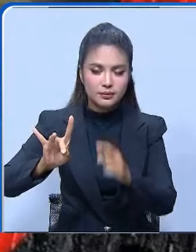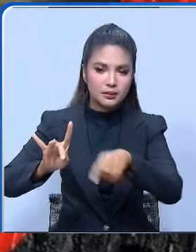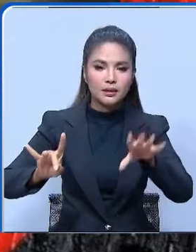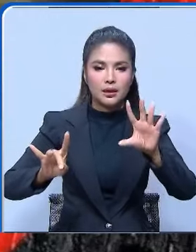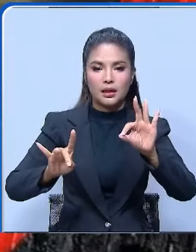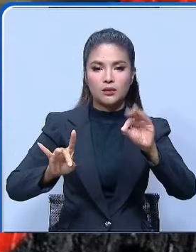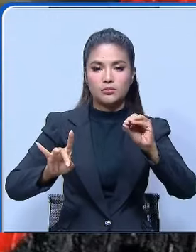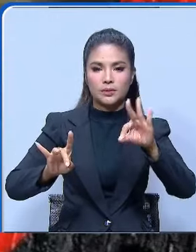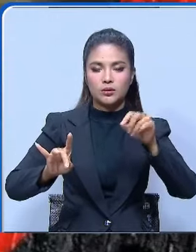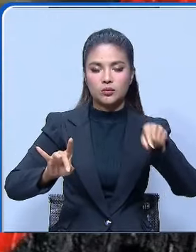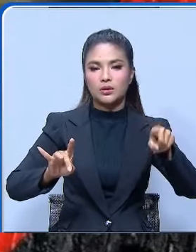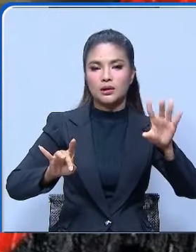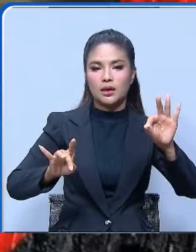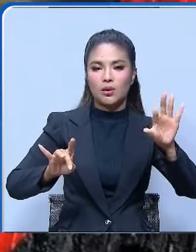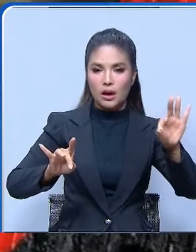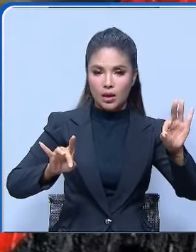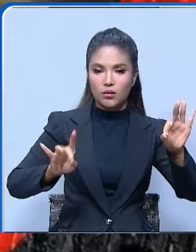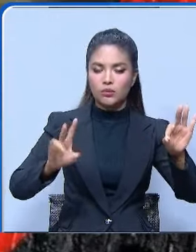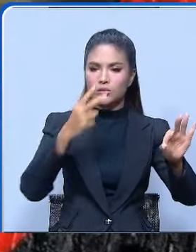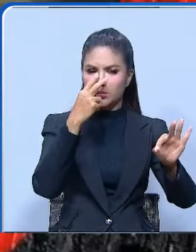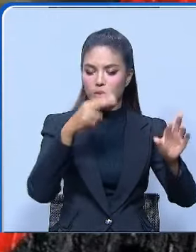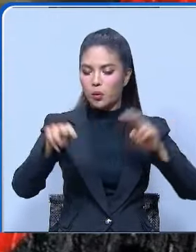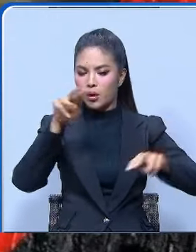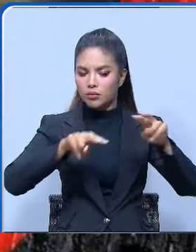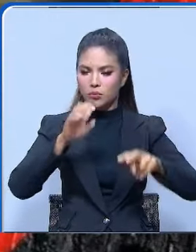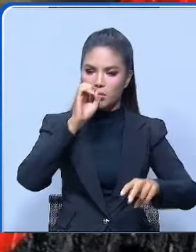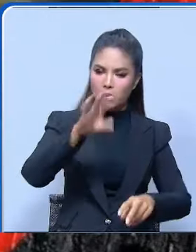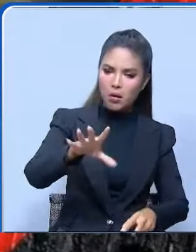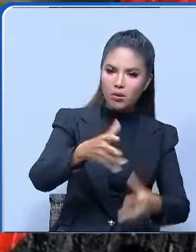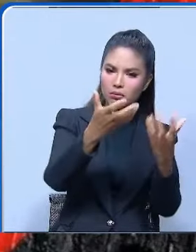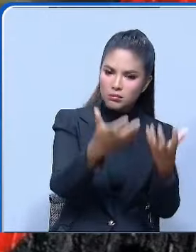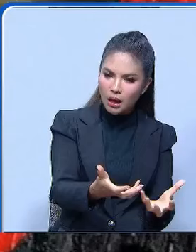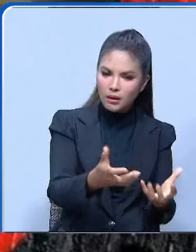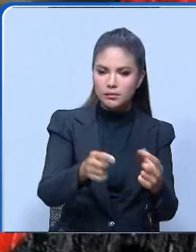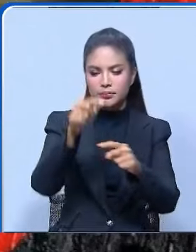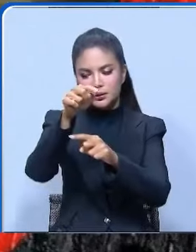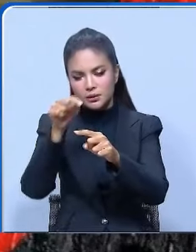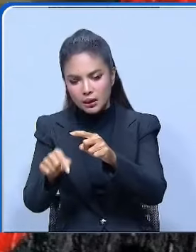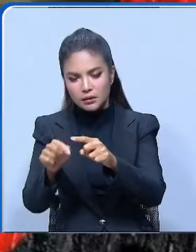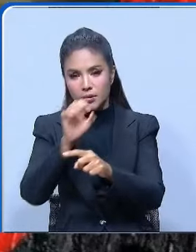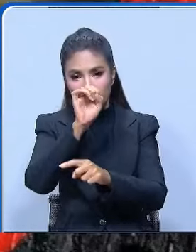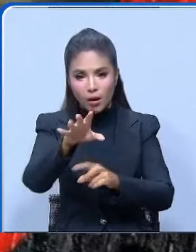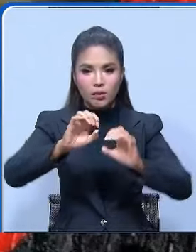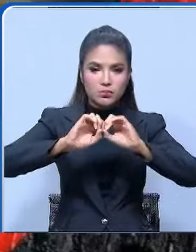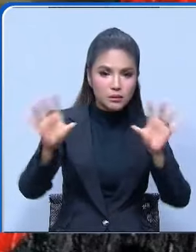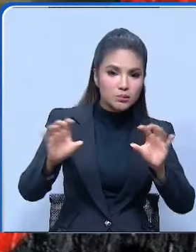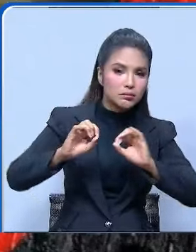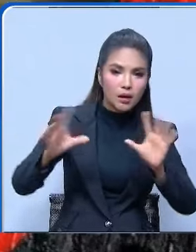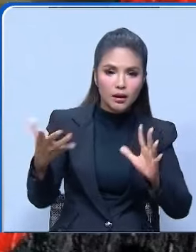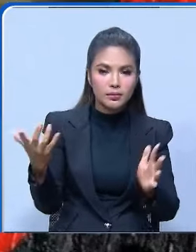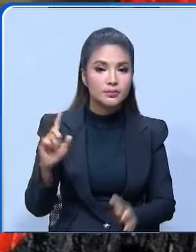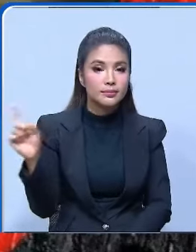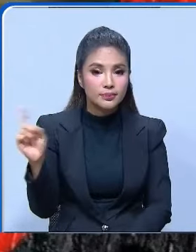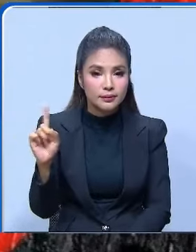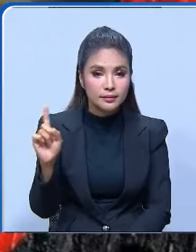อบดูว่าตอนที่โฆษณาขายไปเนี่ยได้แจ้งน้ำหนักแล้วก็เปอร์เซ็นต์ทองแก่ผู้บริโภคตามที่สคบตรวจเจอหรือ